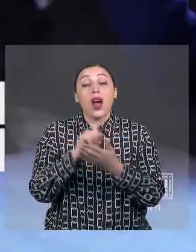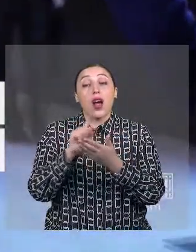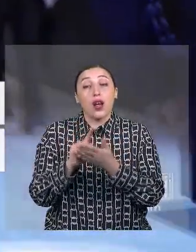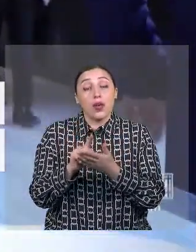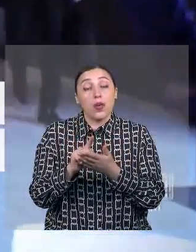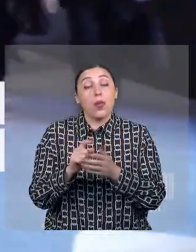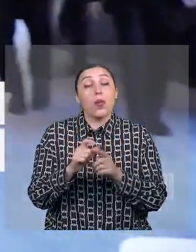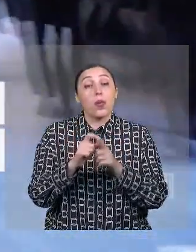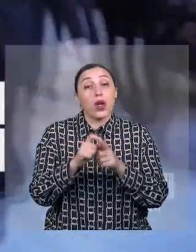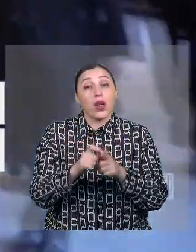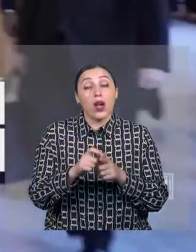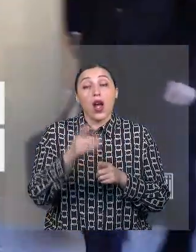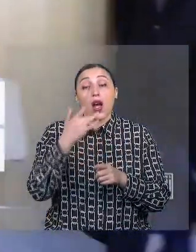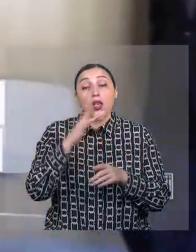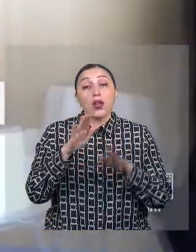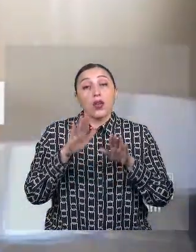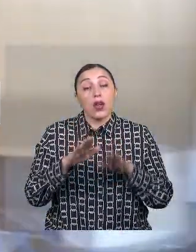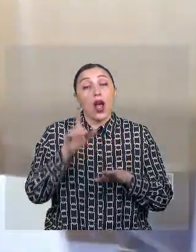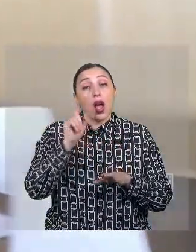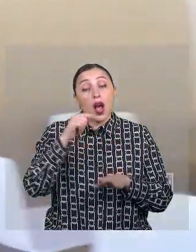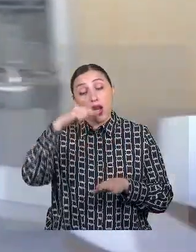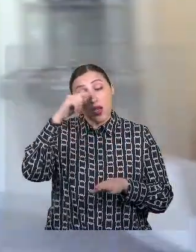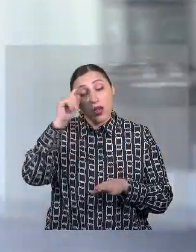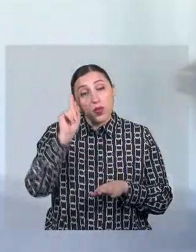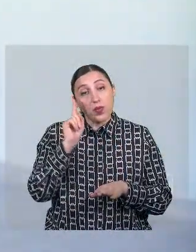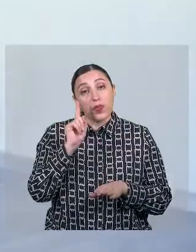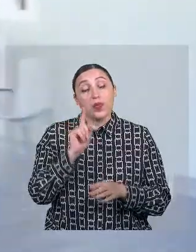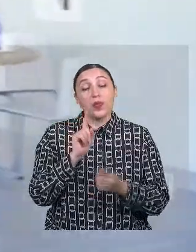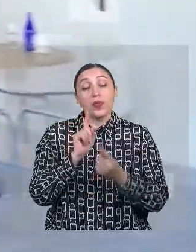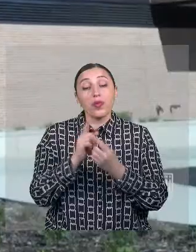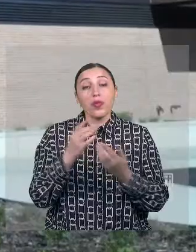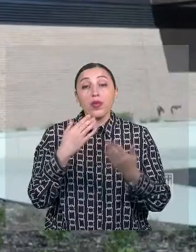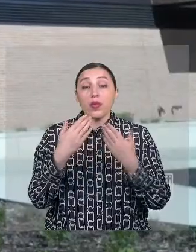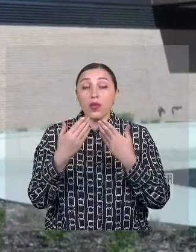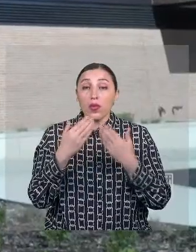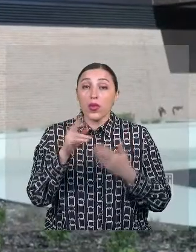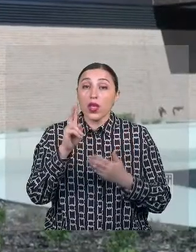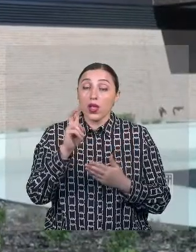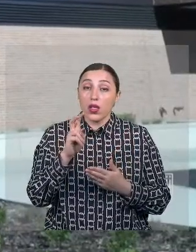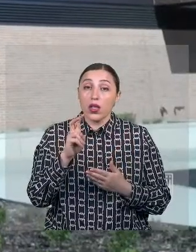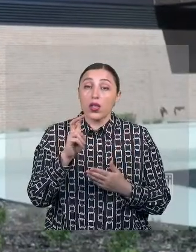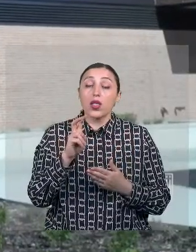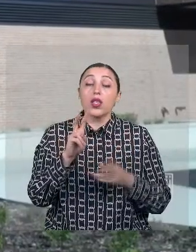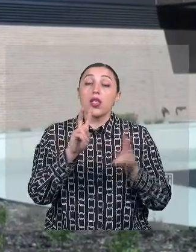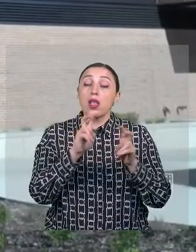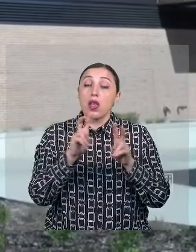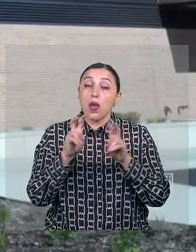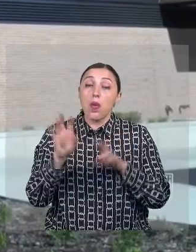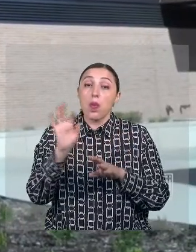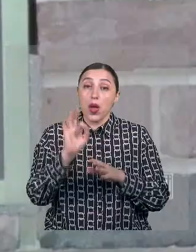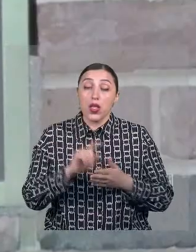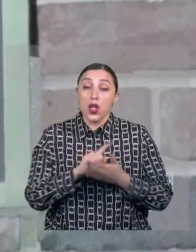արդյոք այս օրերին Վաշինգտոնում ընթացող հայ-ադրբեջանական բանակցություններում քննարկվում են Լեռնային Ղարաբաղին